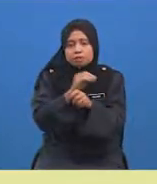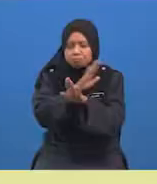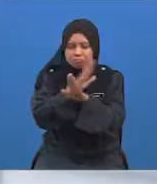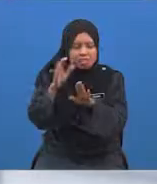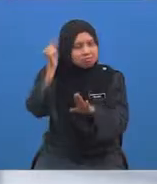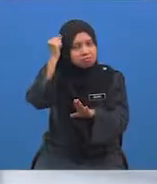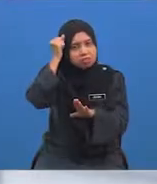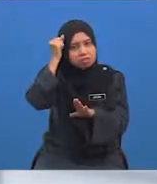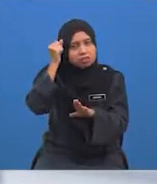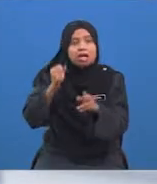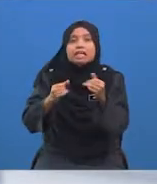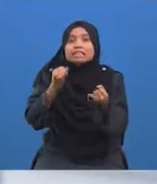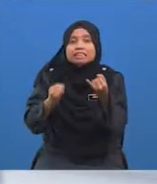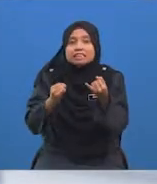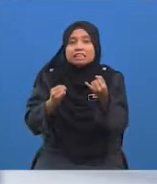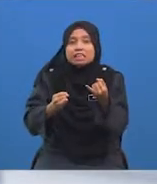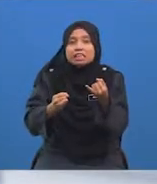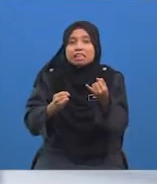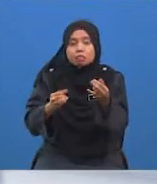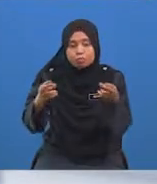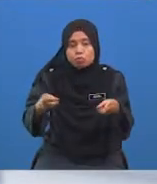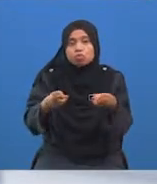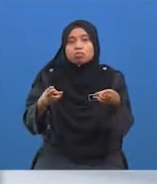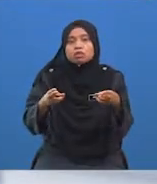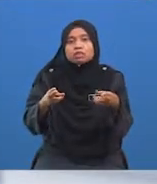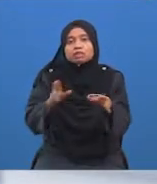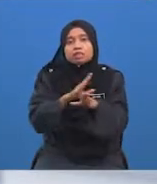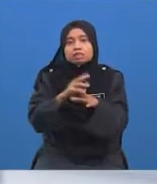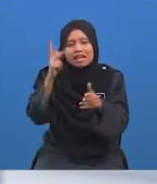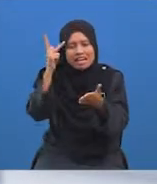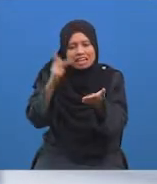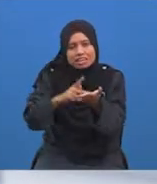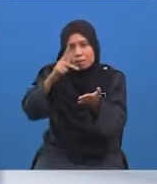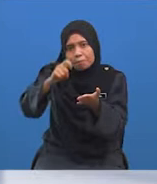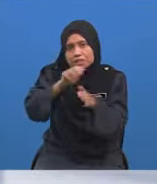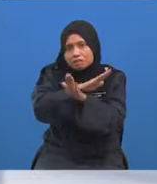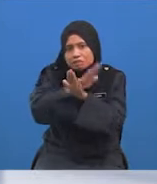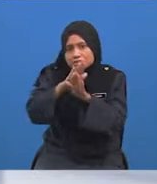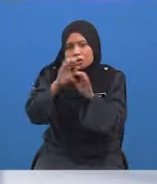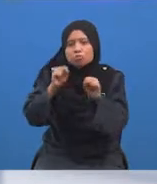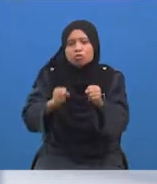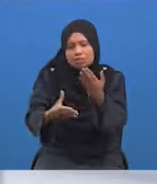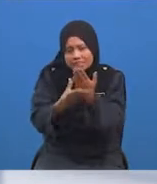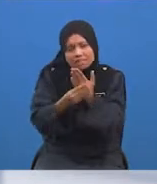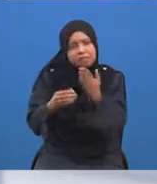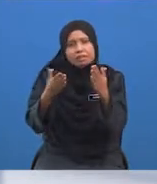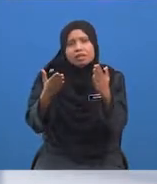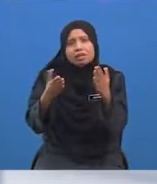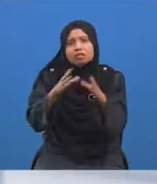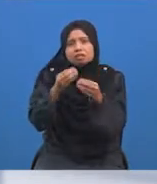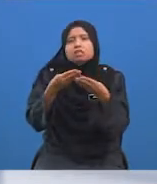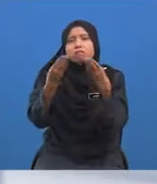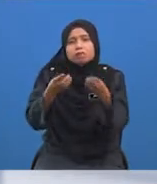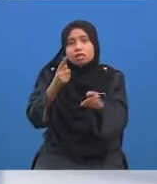stres. Jika pihak pengurusan mengenal pasti pekerja yang tidak berkemahiran dan diberi